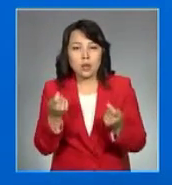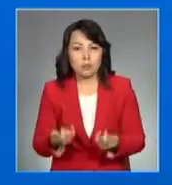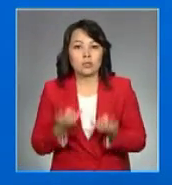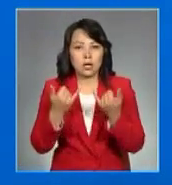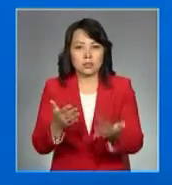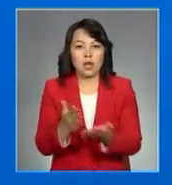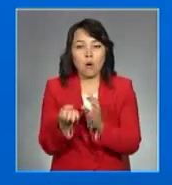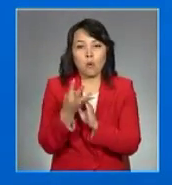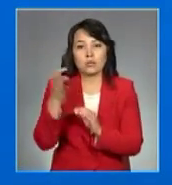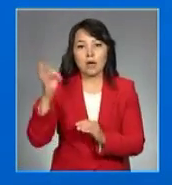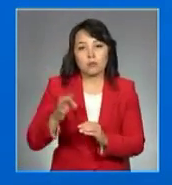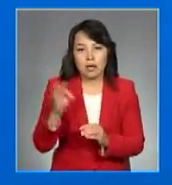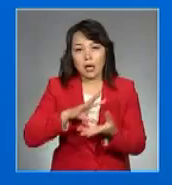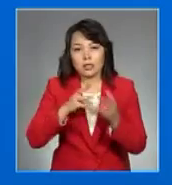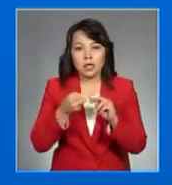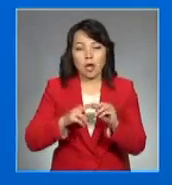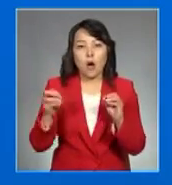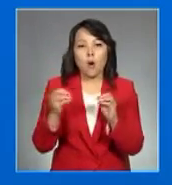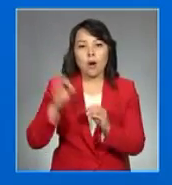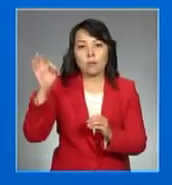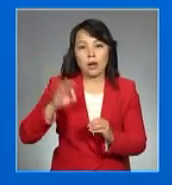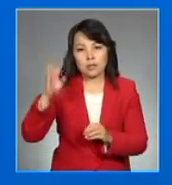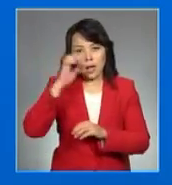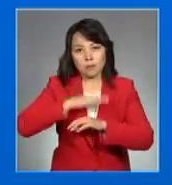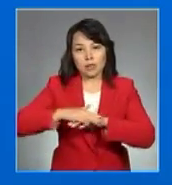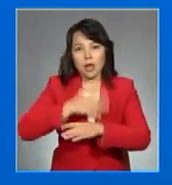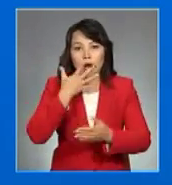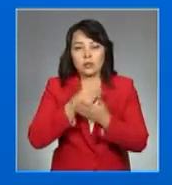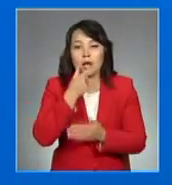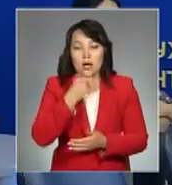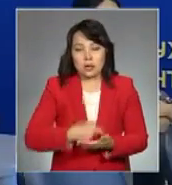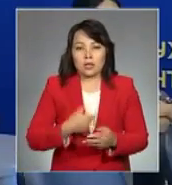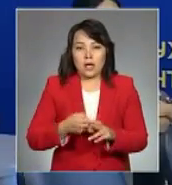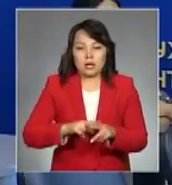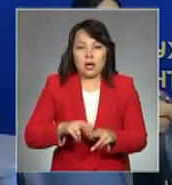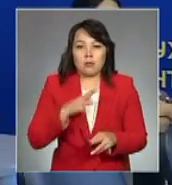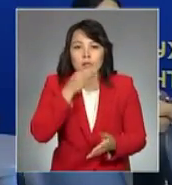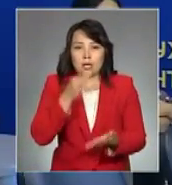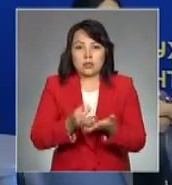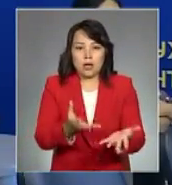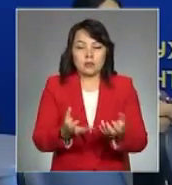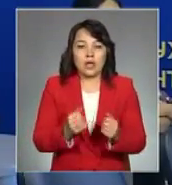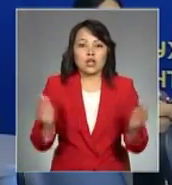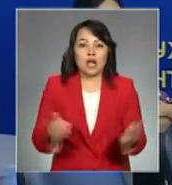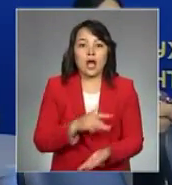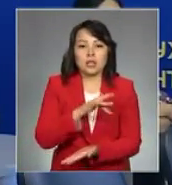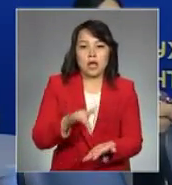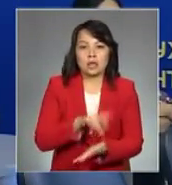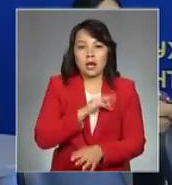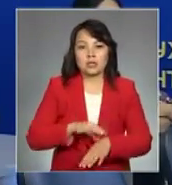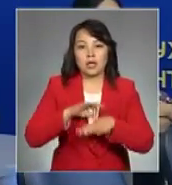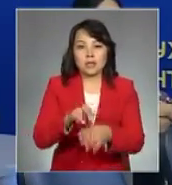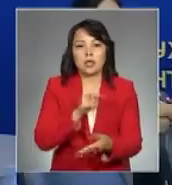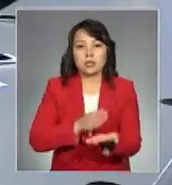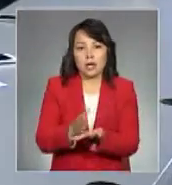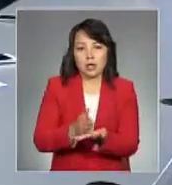Яғни 14%-лық ставканың 10%-ын мемлекет өз мойнына алып, яғни ауылдық жерлерде, кіші қалаларда қызметін жасаған